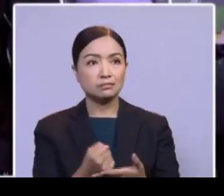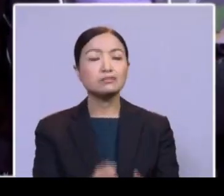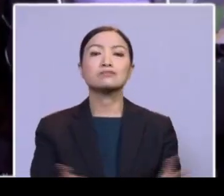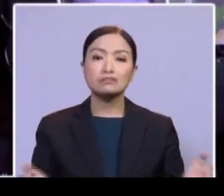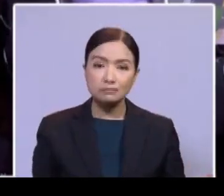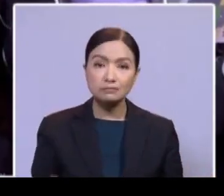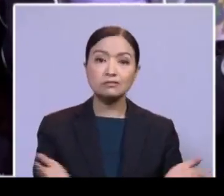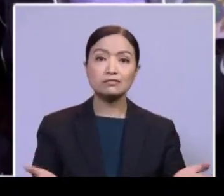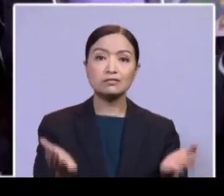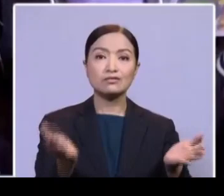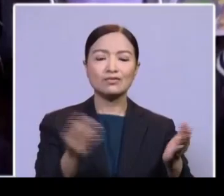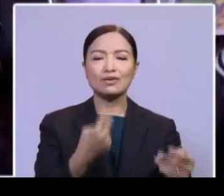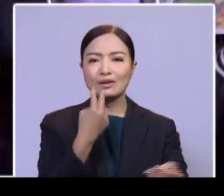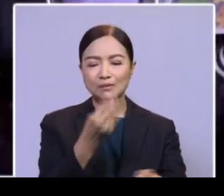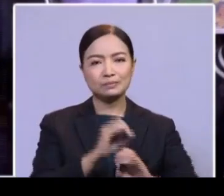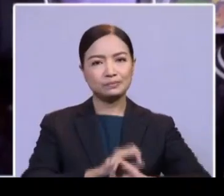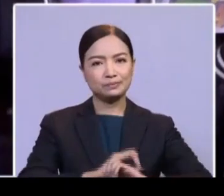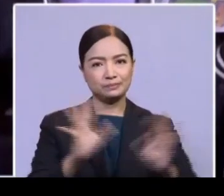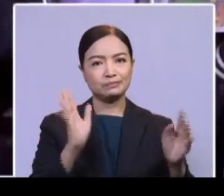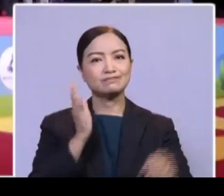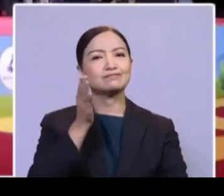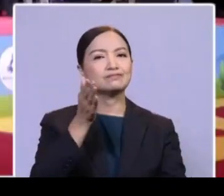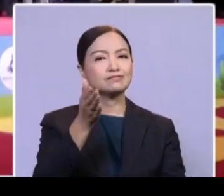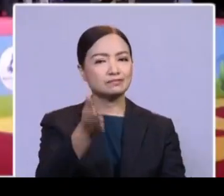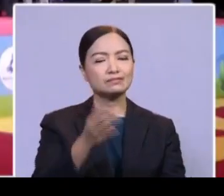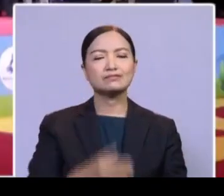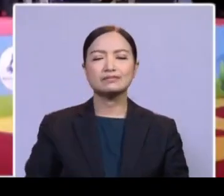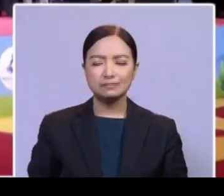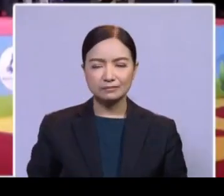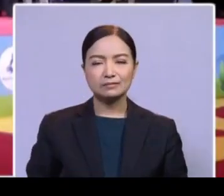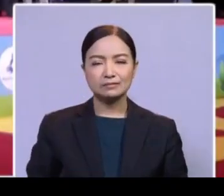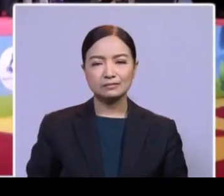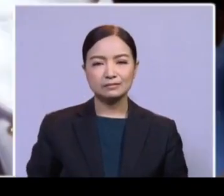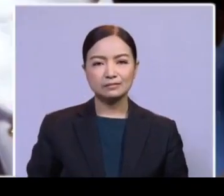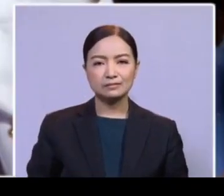ผลักดันและขับเคลื่อนให้เกิดเป็นรูปธรรมต่อไปค่ะ